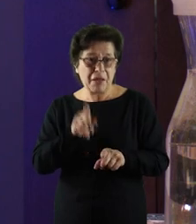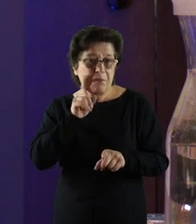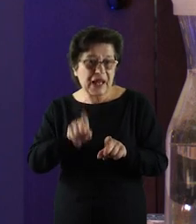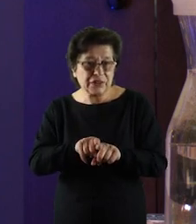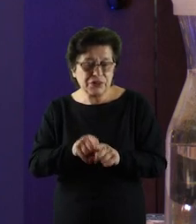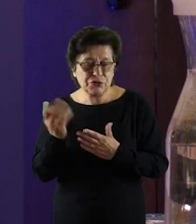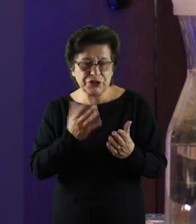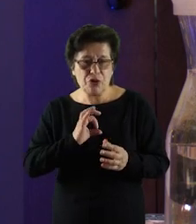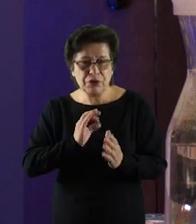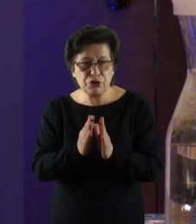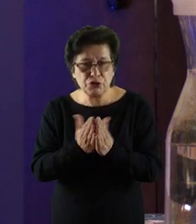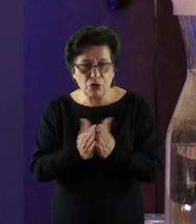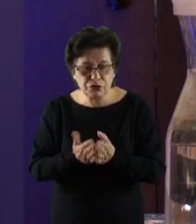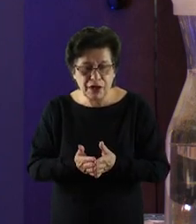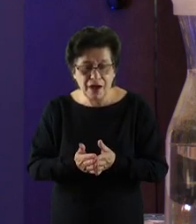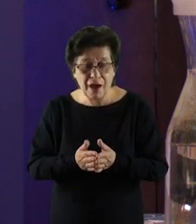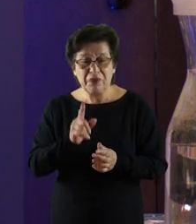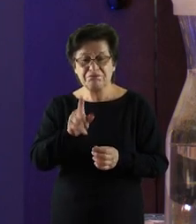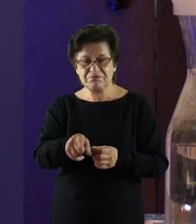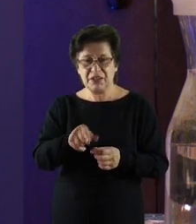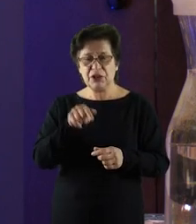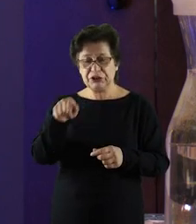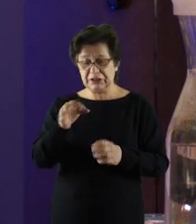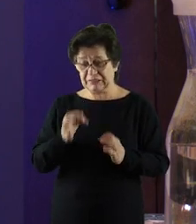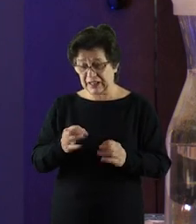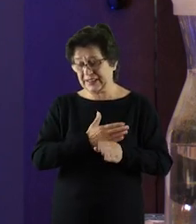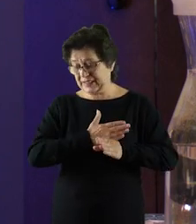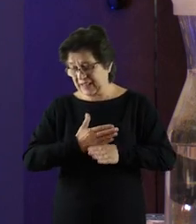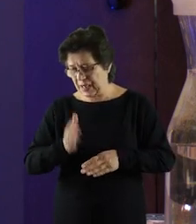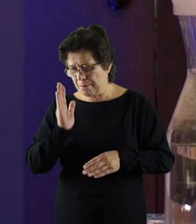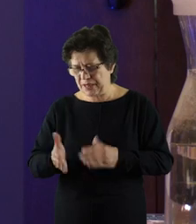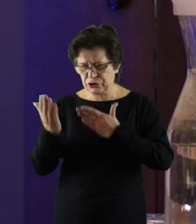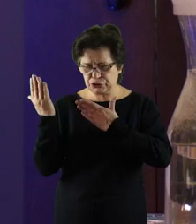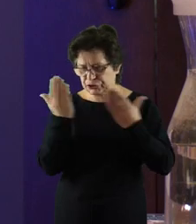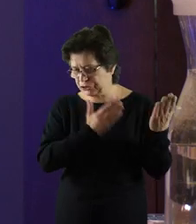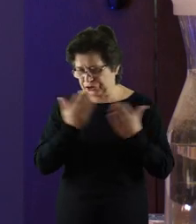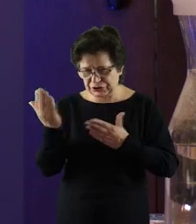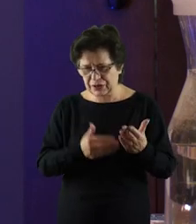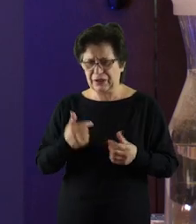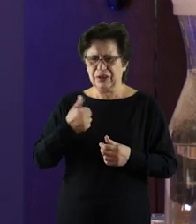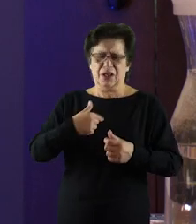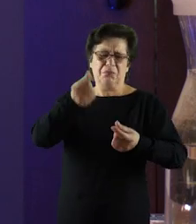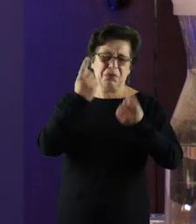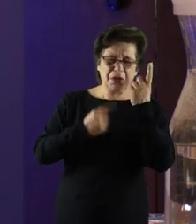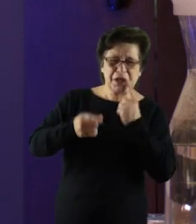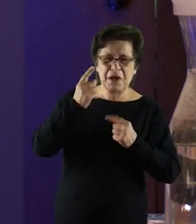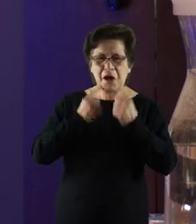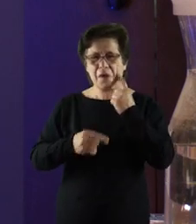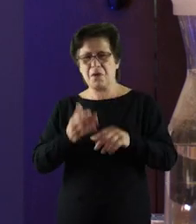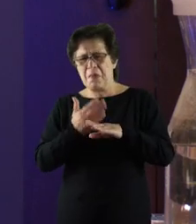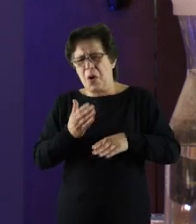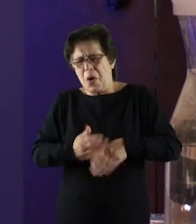dalej czytasz sama, albo nie dowiesz się, co się stało. No więc ja przełykałam łzy, tupałam, krzyczałam, ale nikt